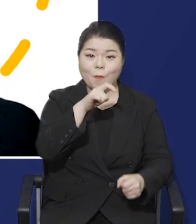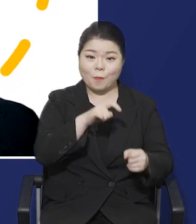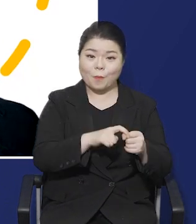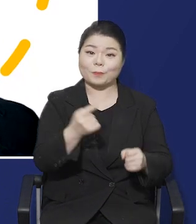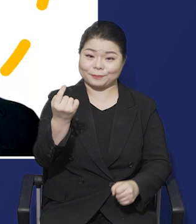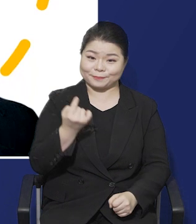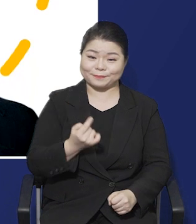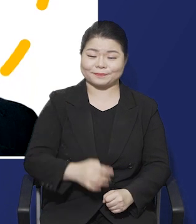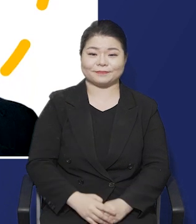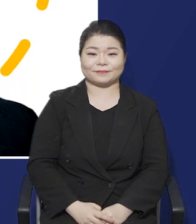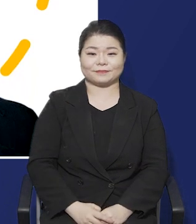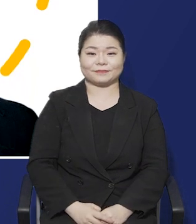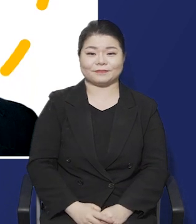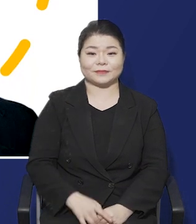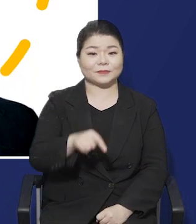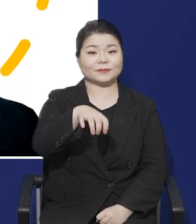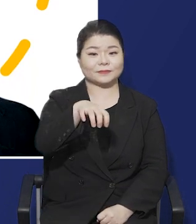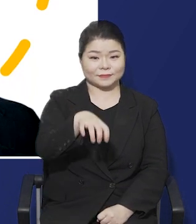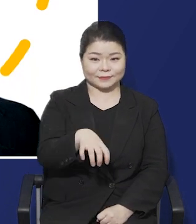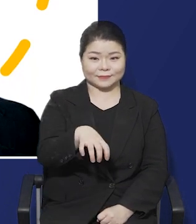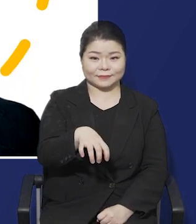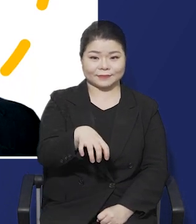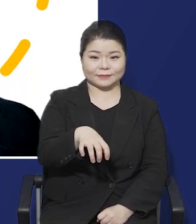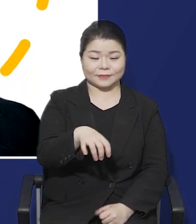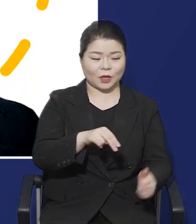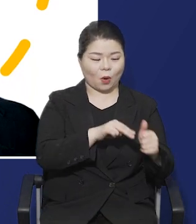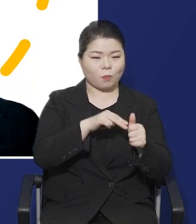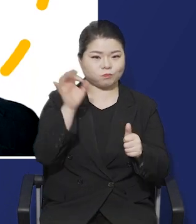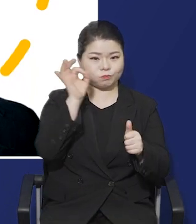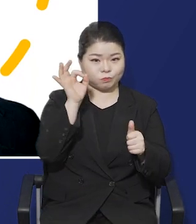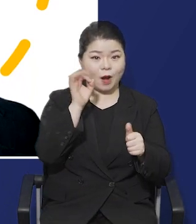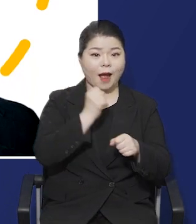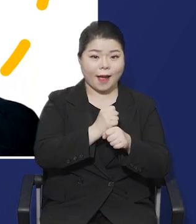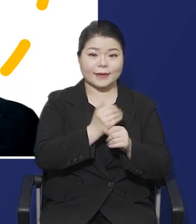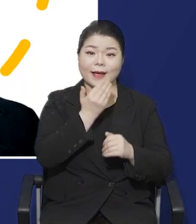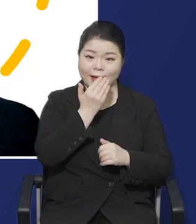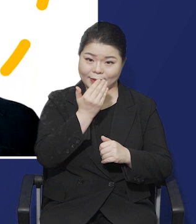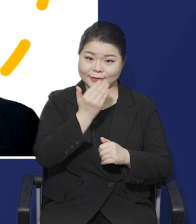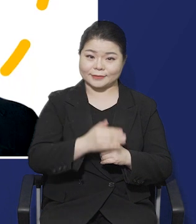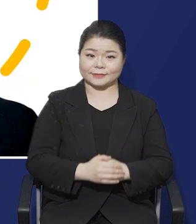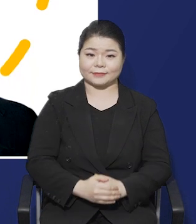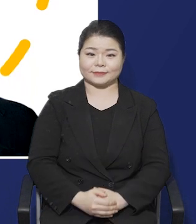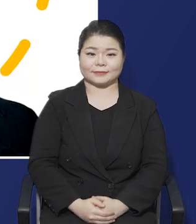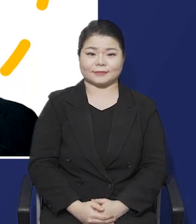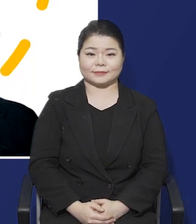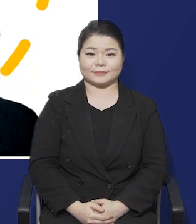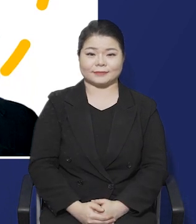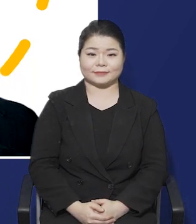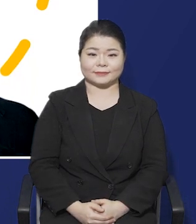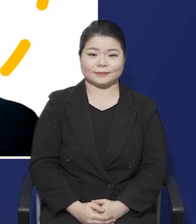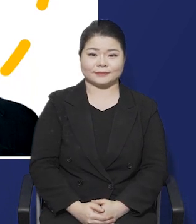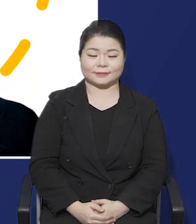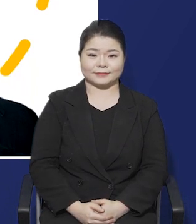하게 됩니다. 그리고 현지에서 정보 탐색이 직접적으로 가능하기 때문에 그러한